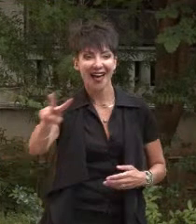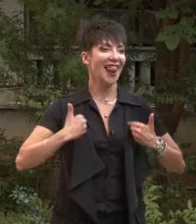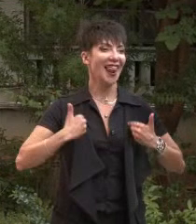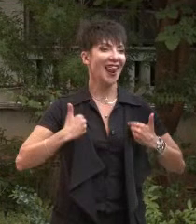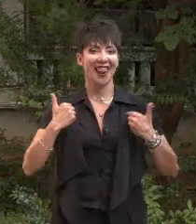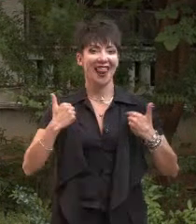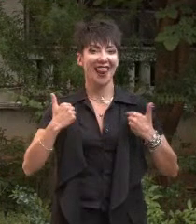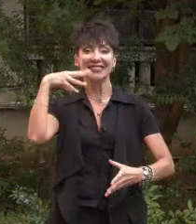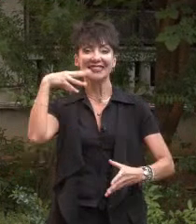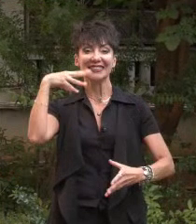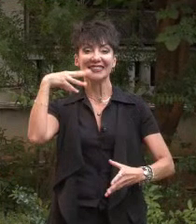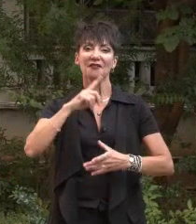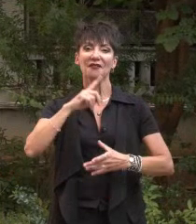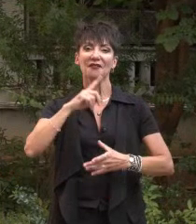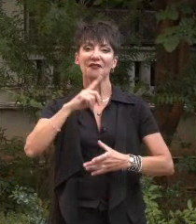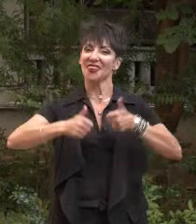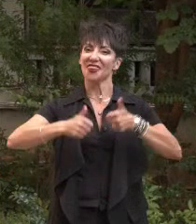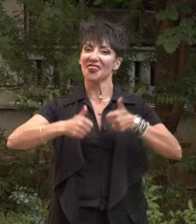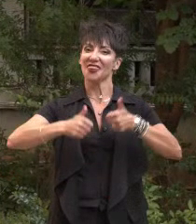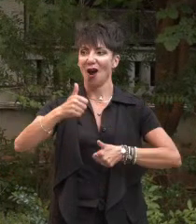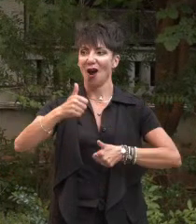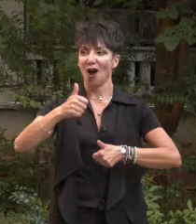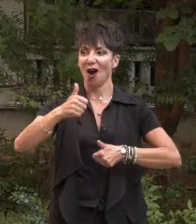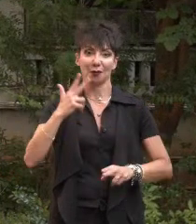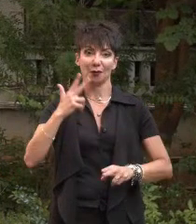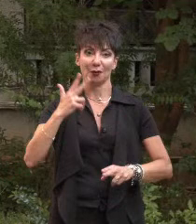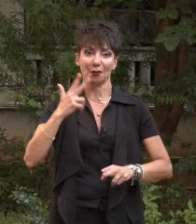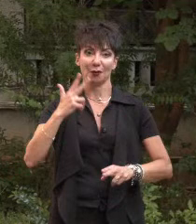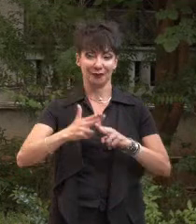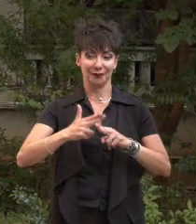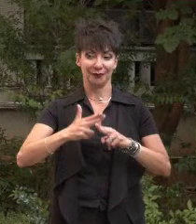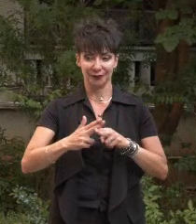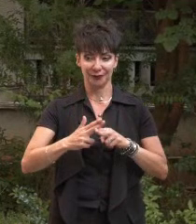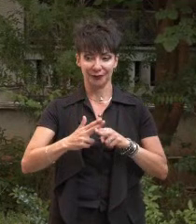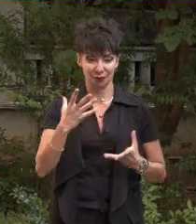πήρε μέρος σε έναν διαγωνισμό επίκαιρο.